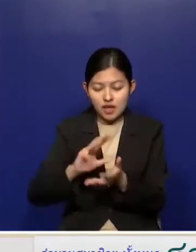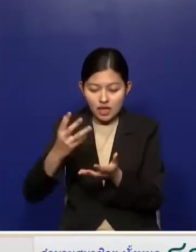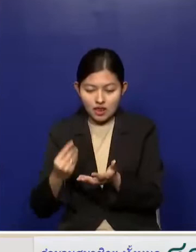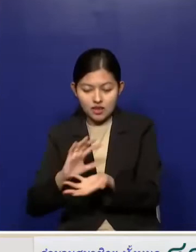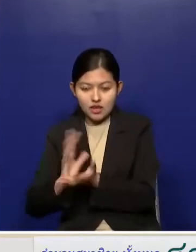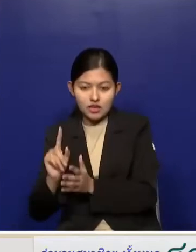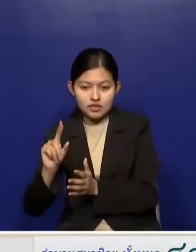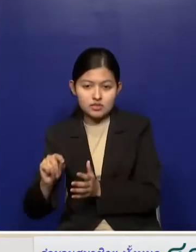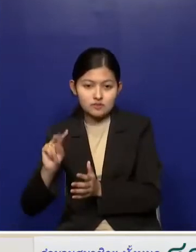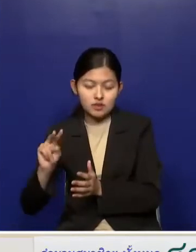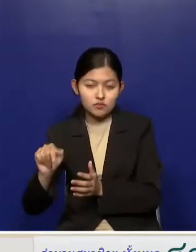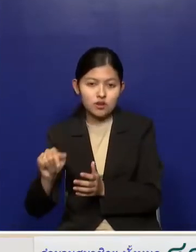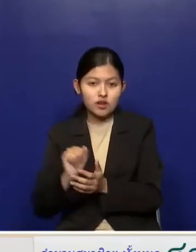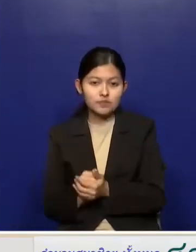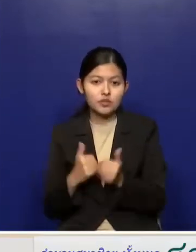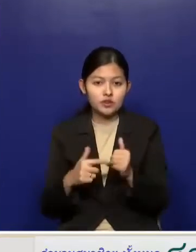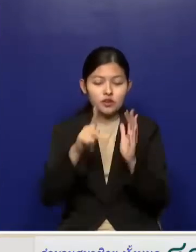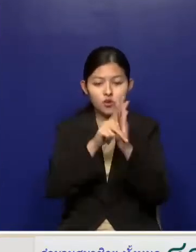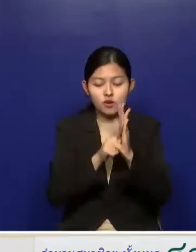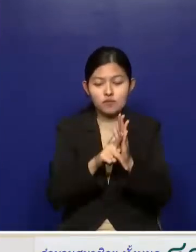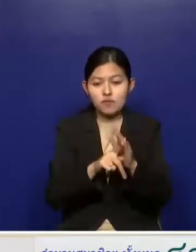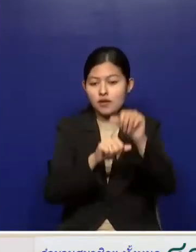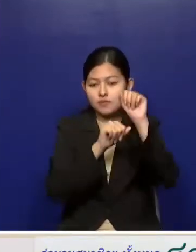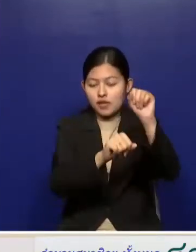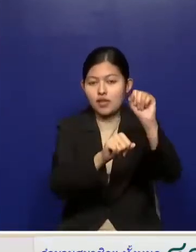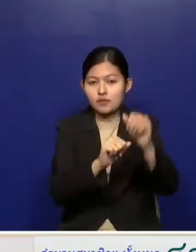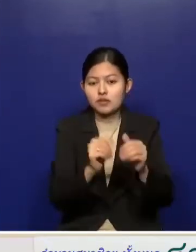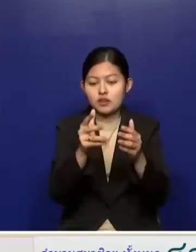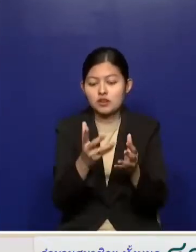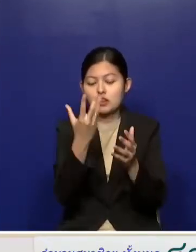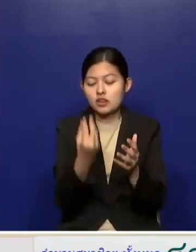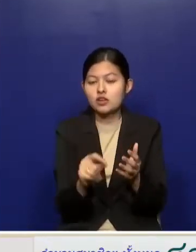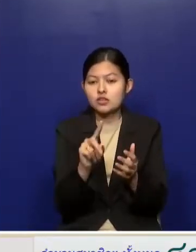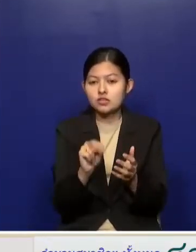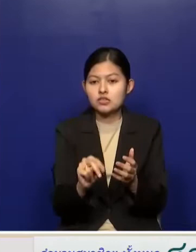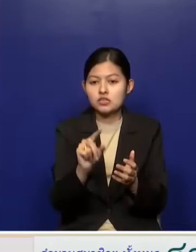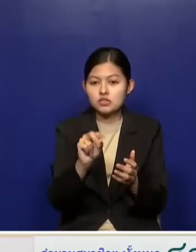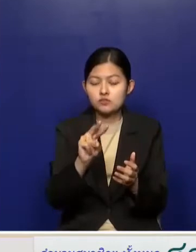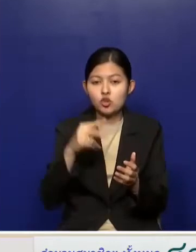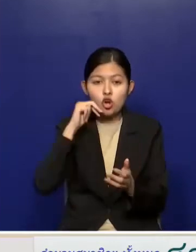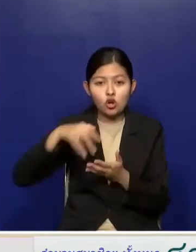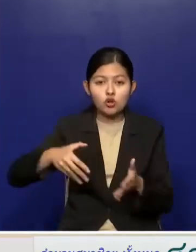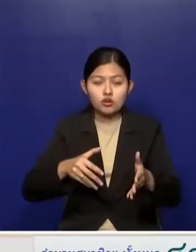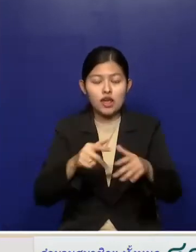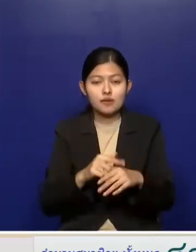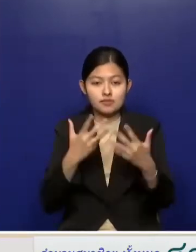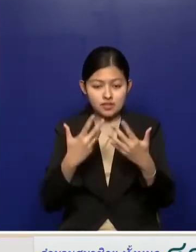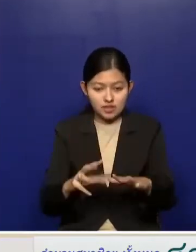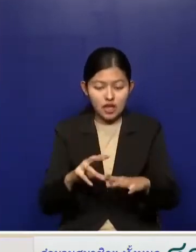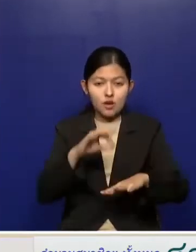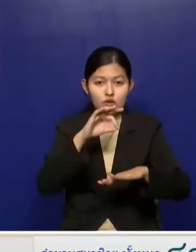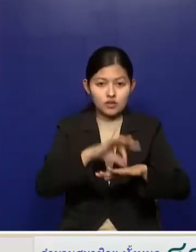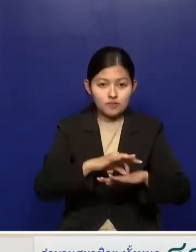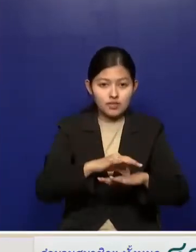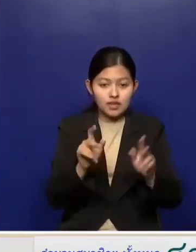ตอนนี้อยู่ในขั้นตอนการประกัปสดีกา Gianอกมาเป็ 22 olum námหลงจากนั้นจึงจะมีการตั้งกรมการร robots. ออก